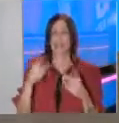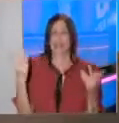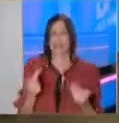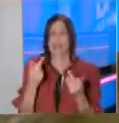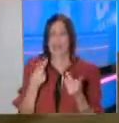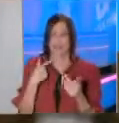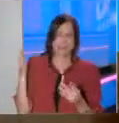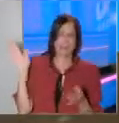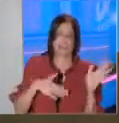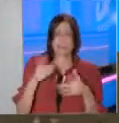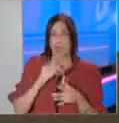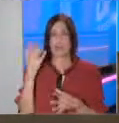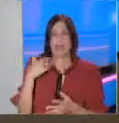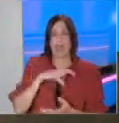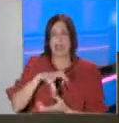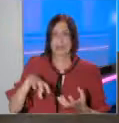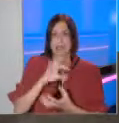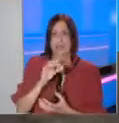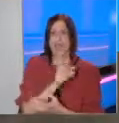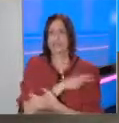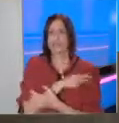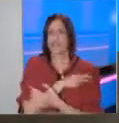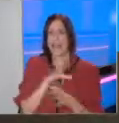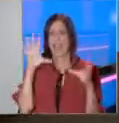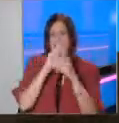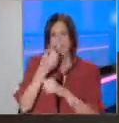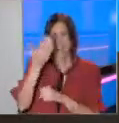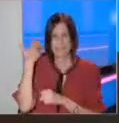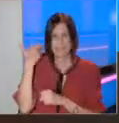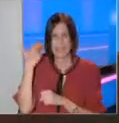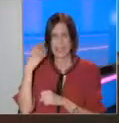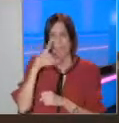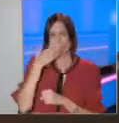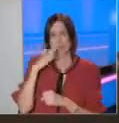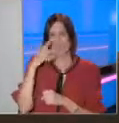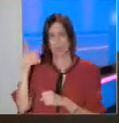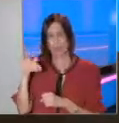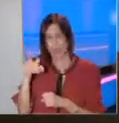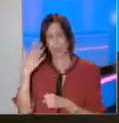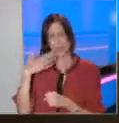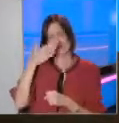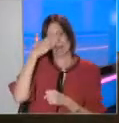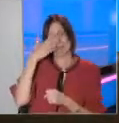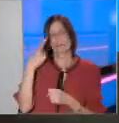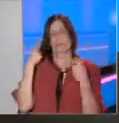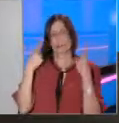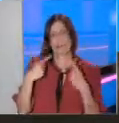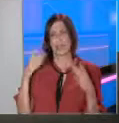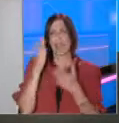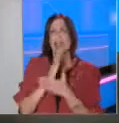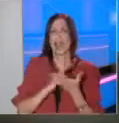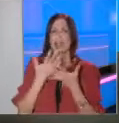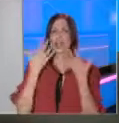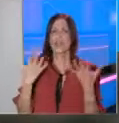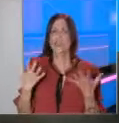הייתה התפרעות של המשטרה ערב קודם בבלפור, אז לגמרי היו גם מתעלמים מהחרדים. רק חלק גדול